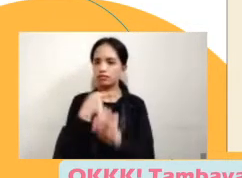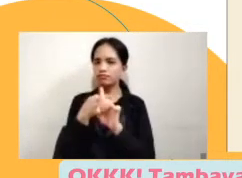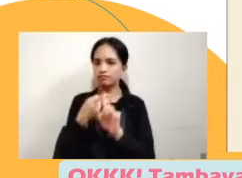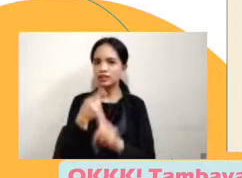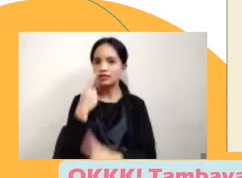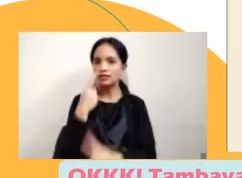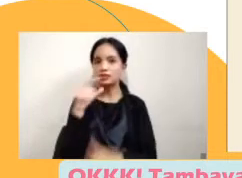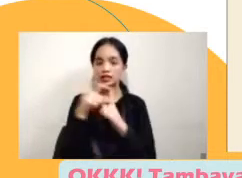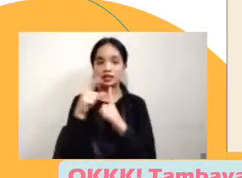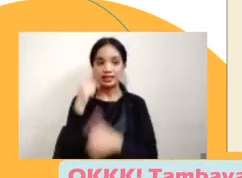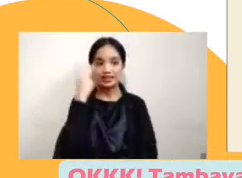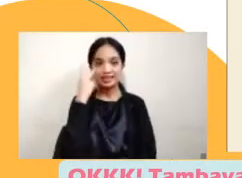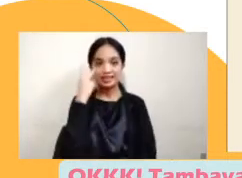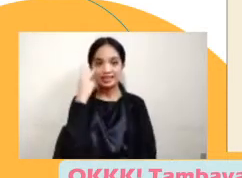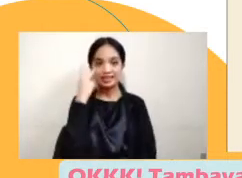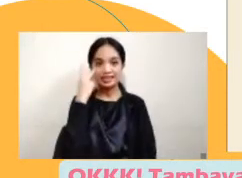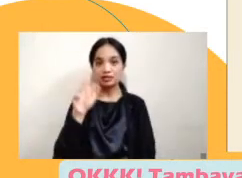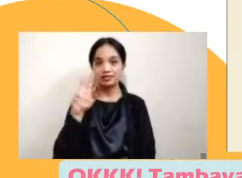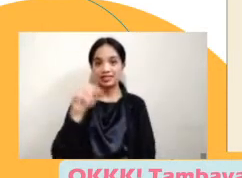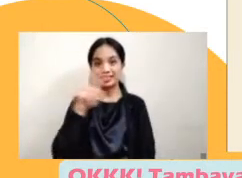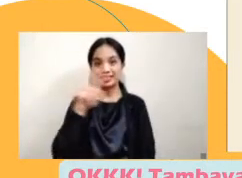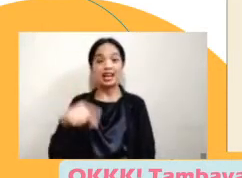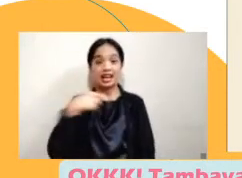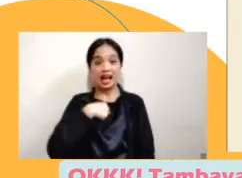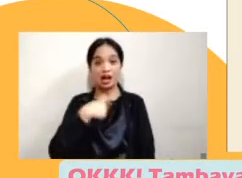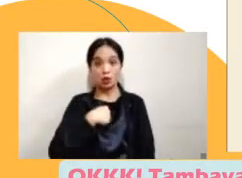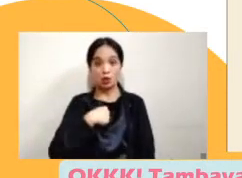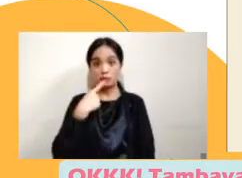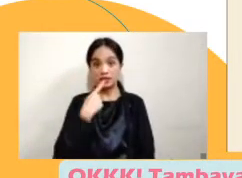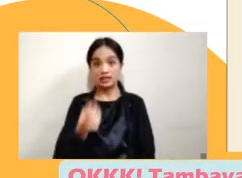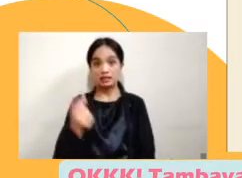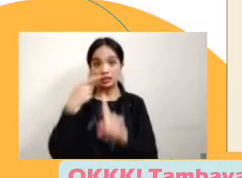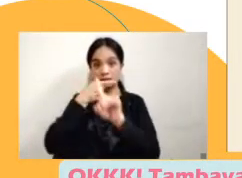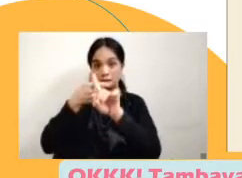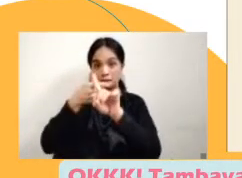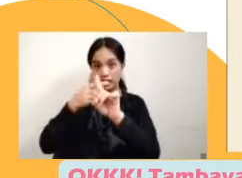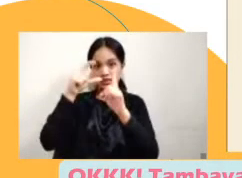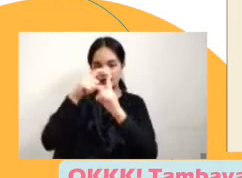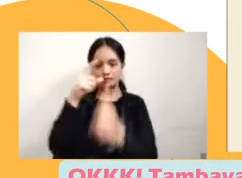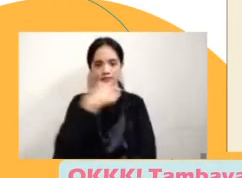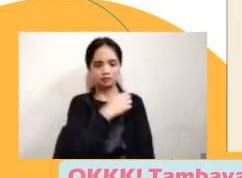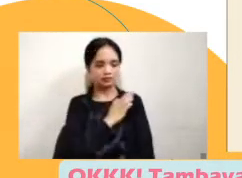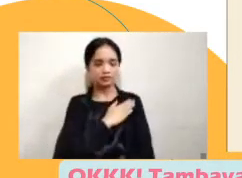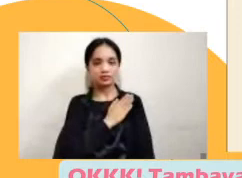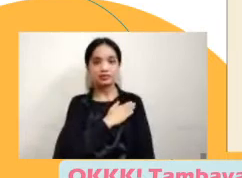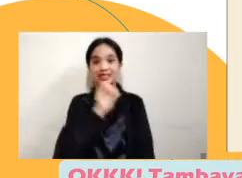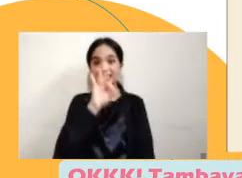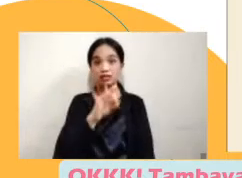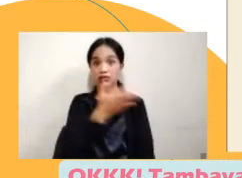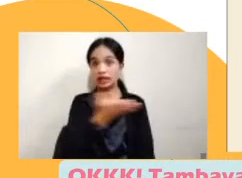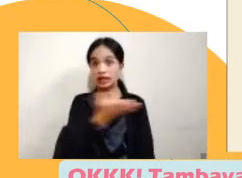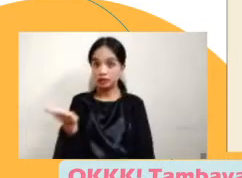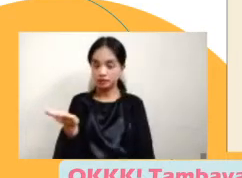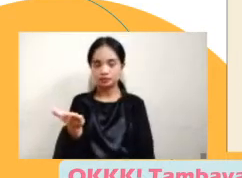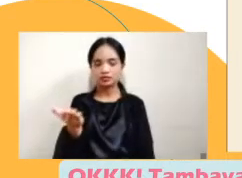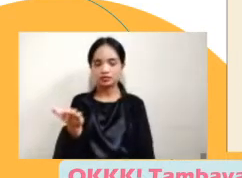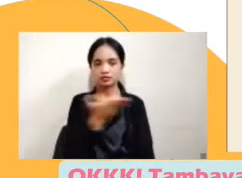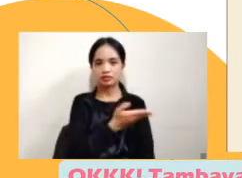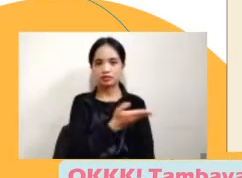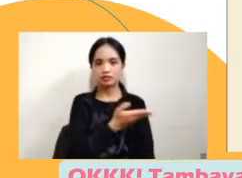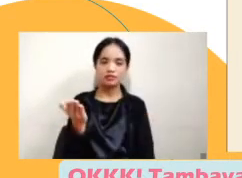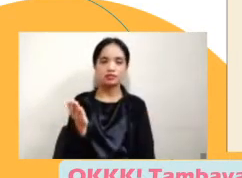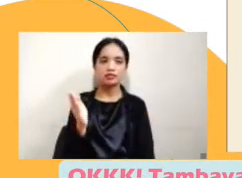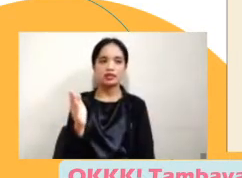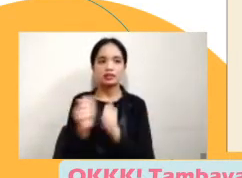niyo si Ate Francis sa ngayon, ako muna magsasabi ng magagandang salita. Pero kapag kayo na, no, kapag kayo ay nasa gitna